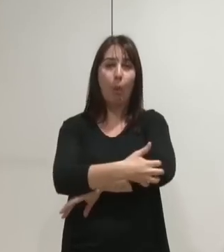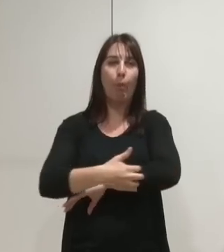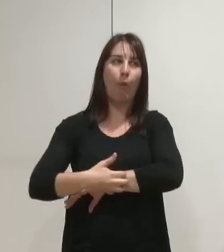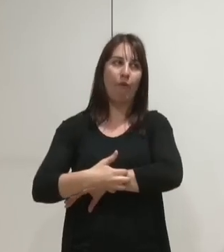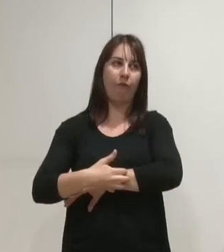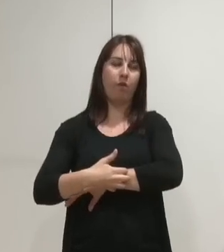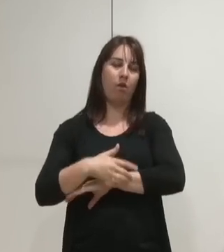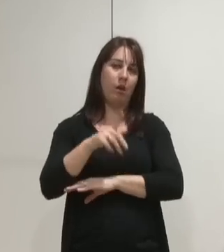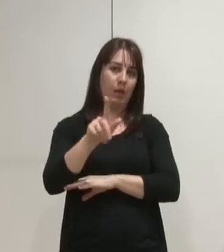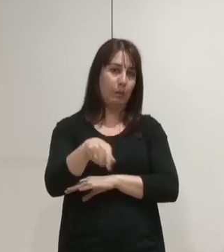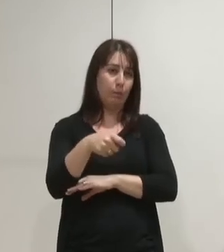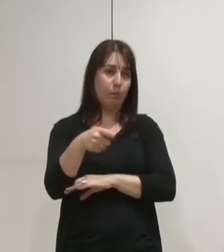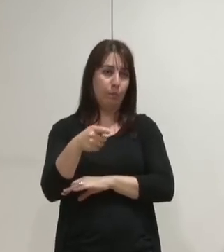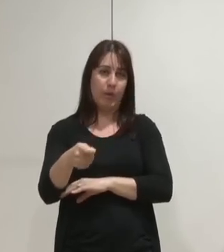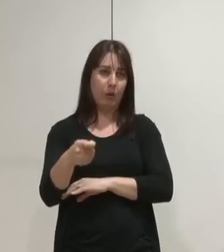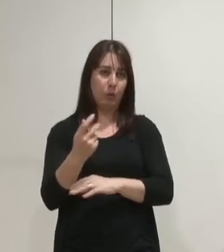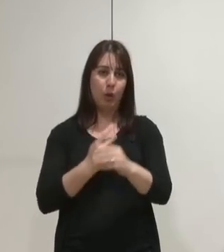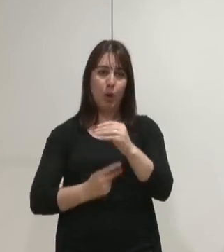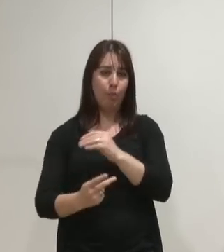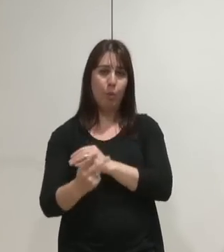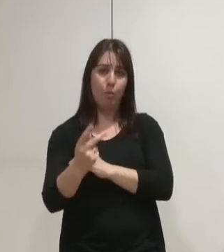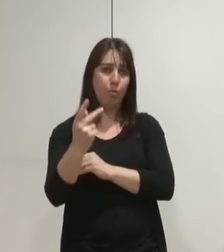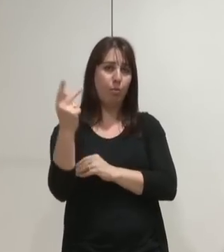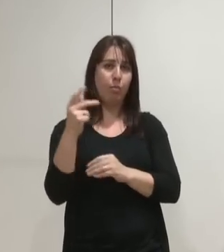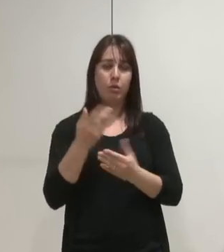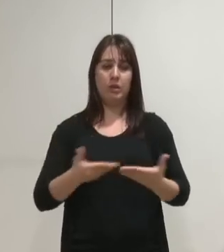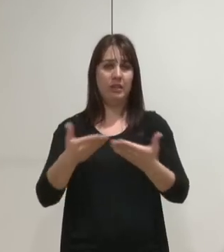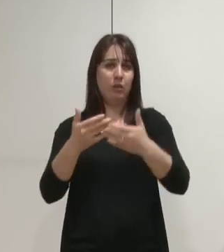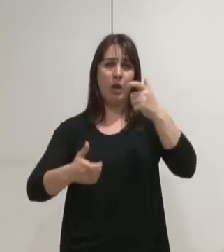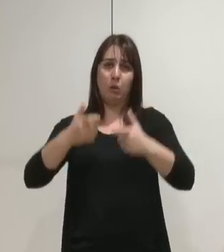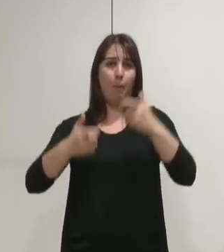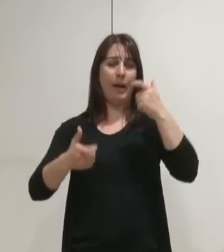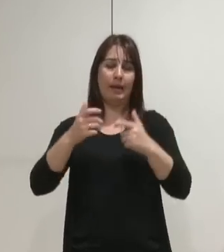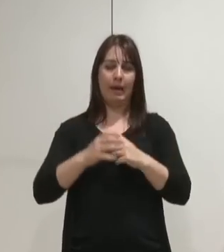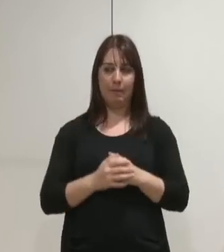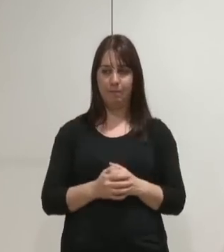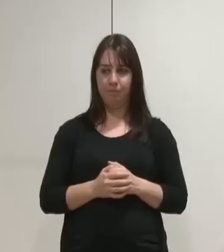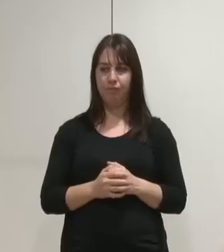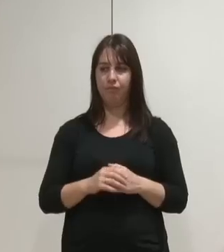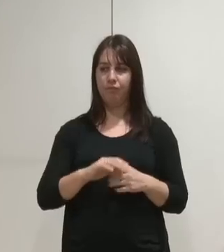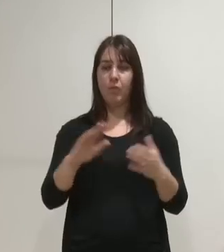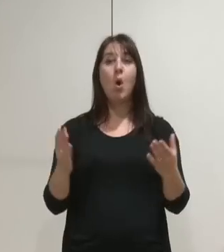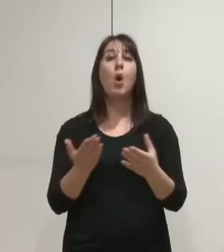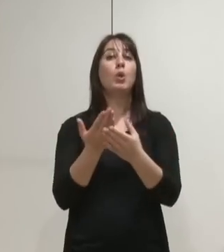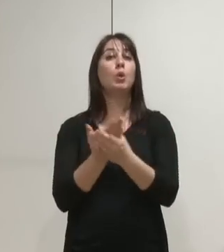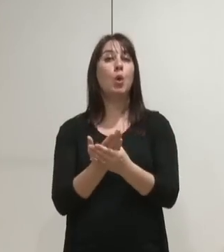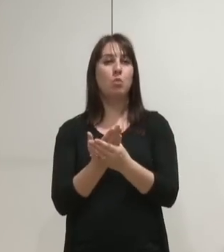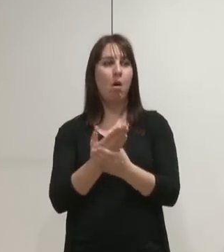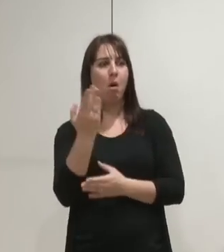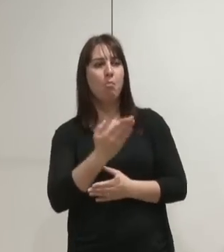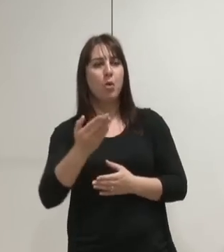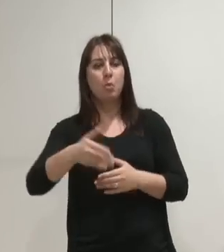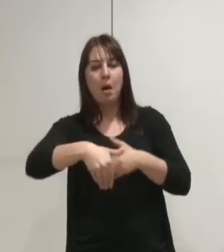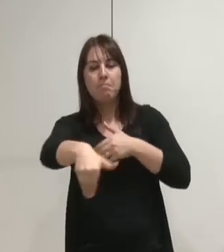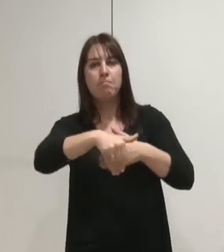sont évidemment le plus en plus touchés par la précarité donc des des documents qu'on qu'on attend évidemment pour mieux comprendre ces